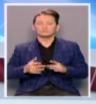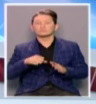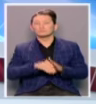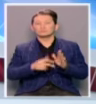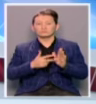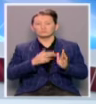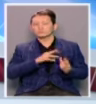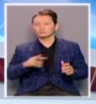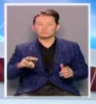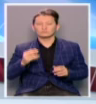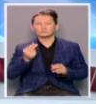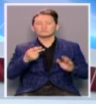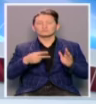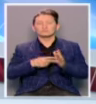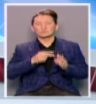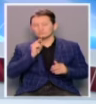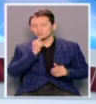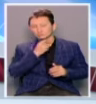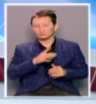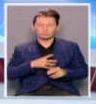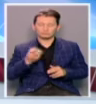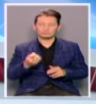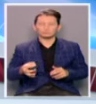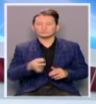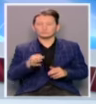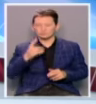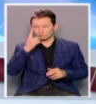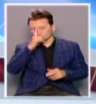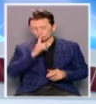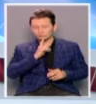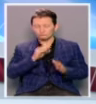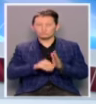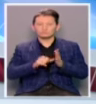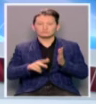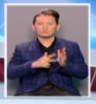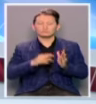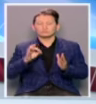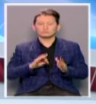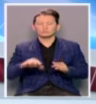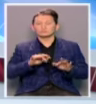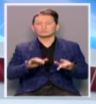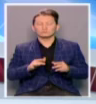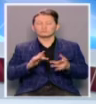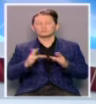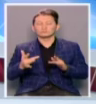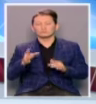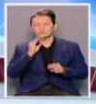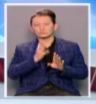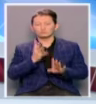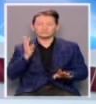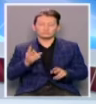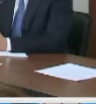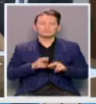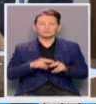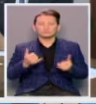8 миллионнан астам бюджет қаржысы үнемделген. Ал облыста ай сайын 68% атыраулық электронды кезек жүйесін қолданады екен. Жалпы